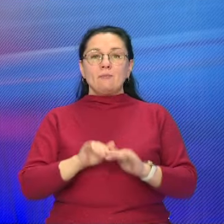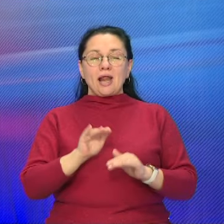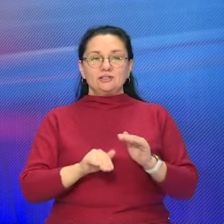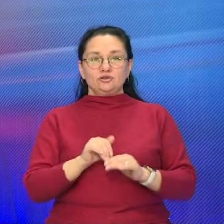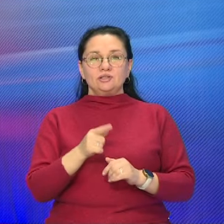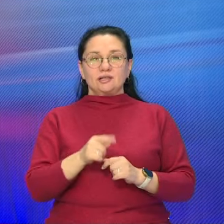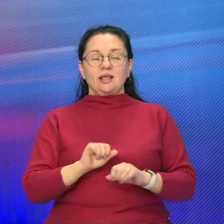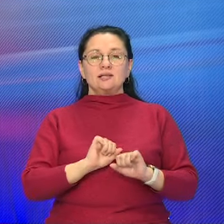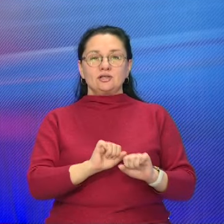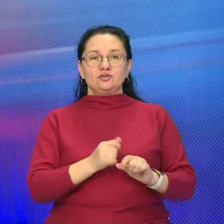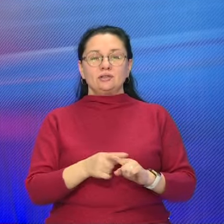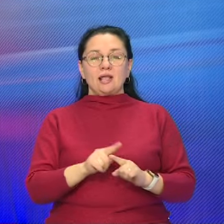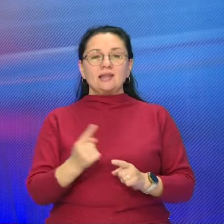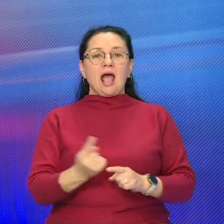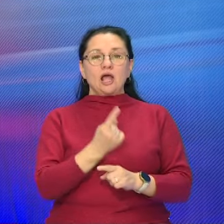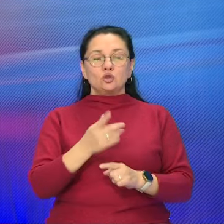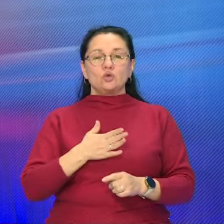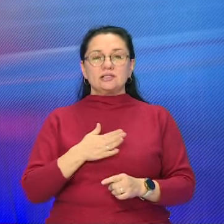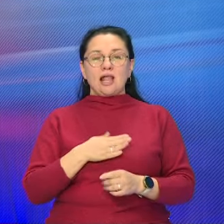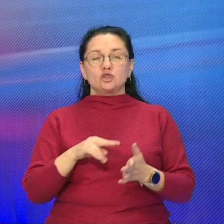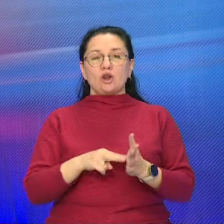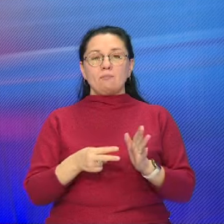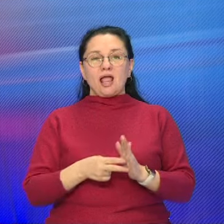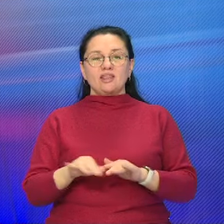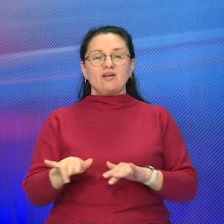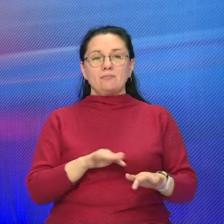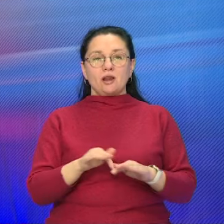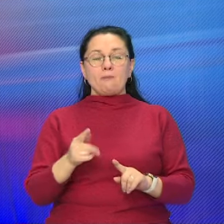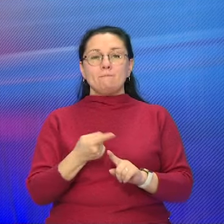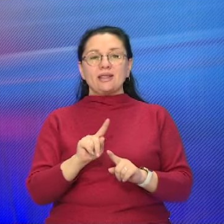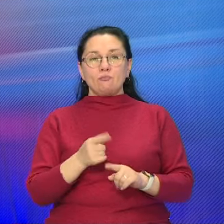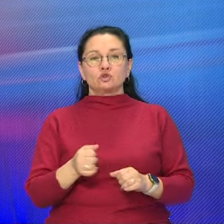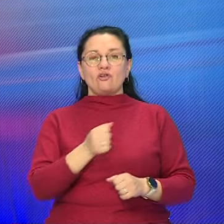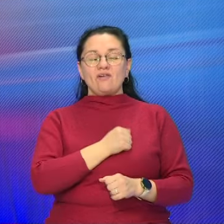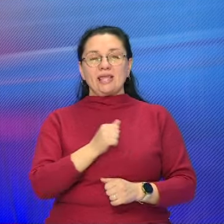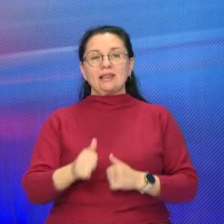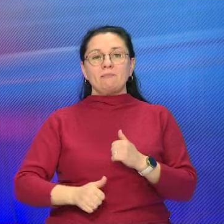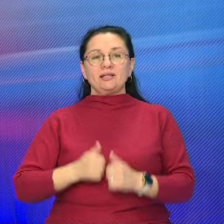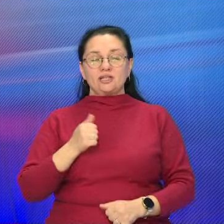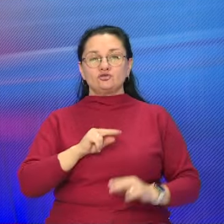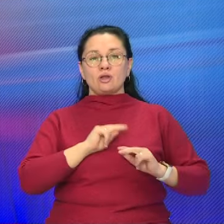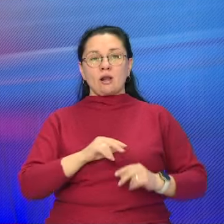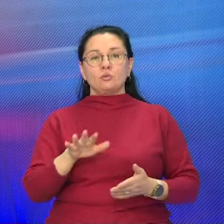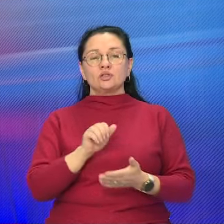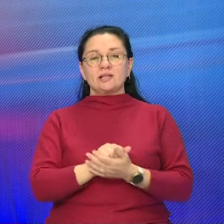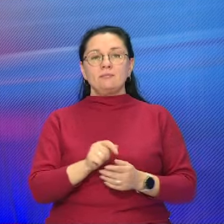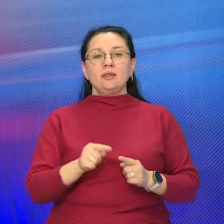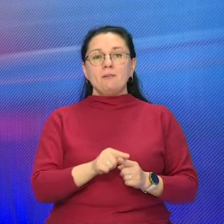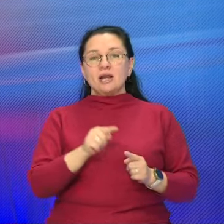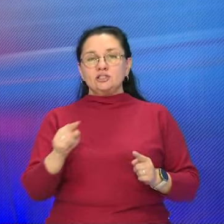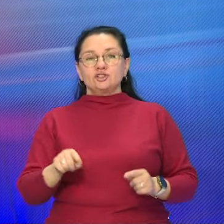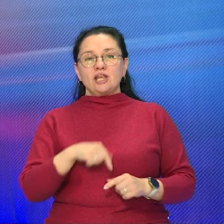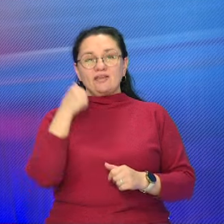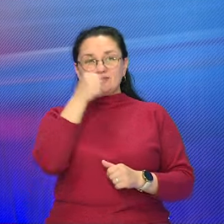ухилом. Это одно из наших плановых мероприятий, потому что военно-патриотической работой мы занимаемся на протяжении всего учебного